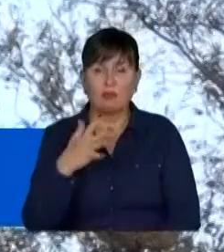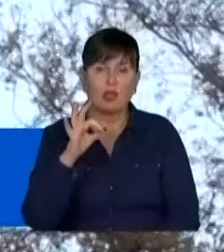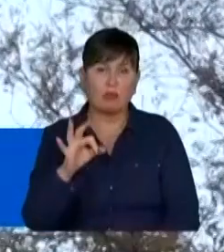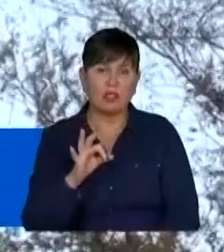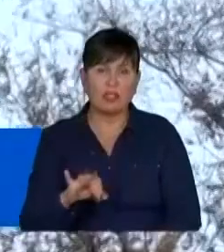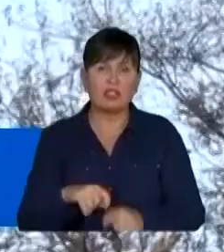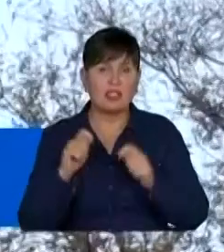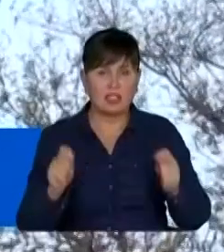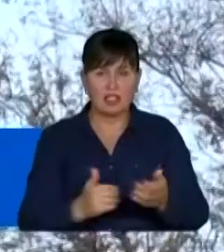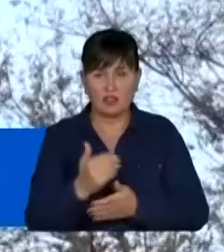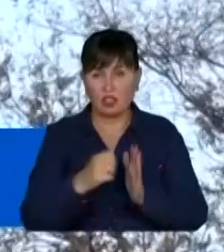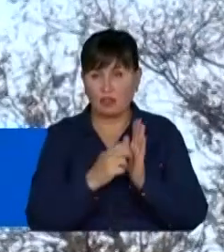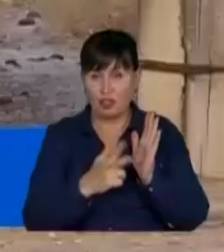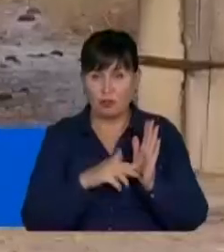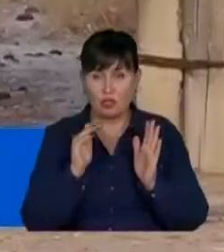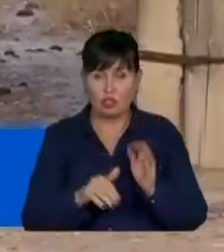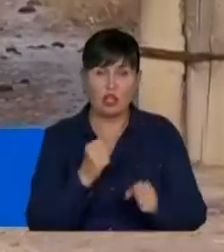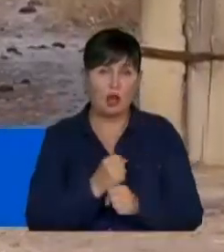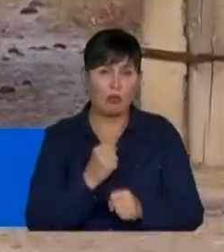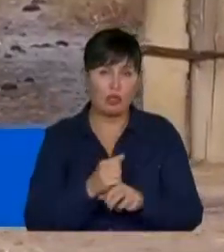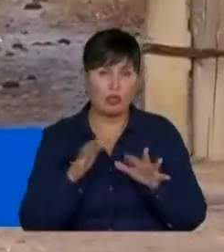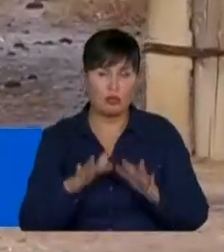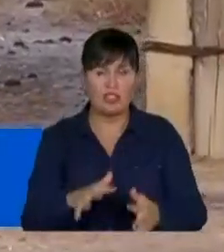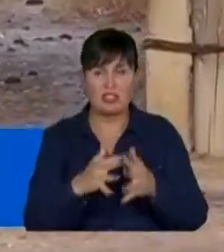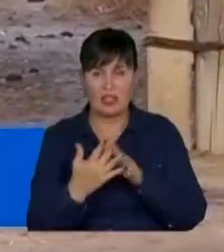и создать свыше 18 тысяч рабочих мест на селе.